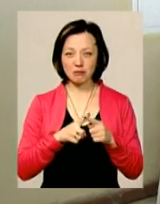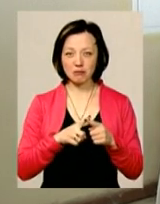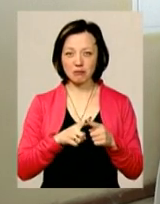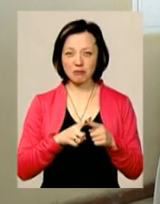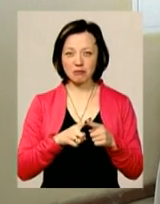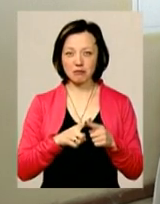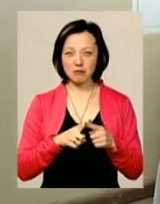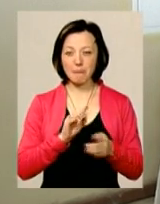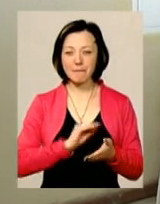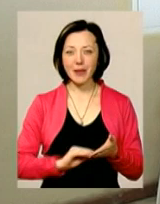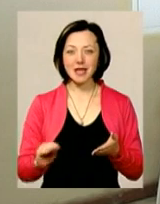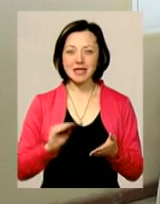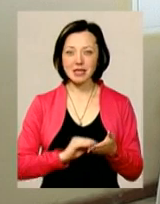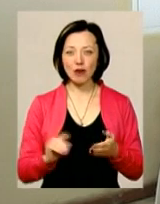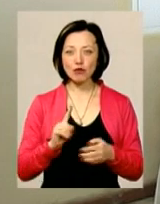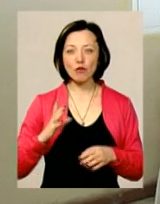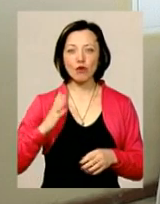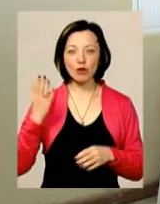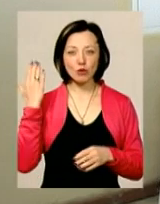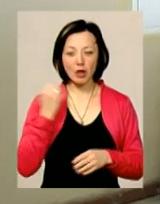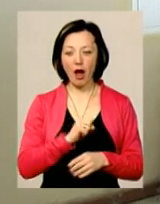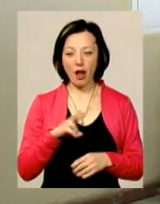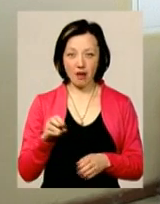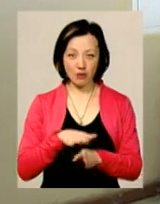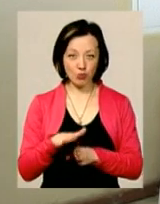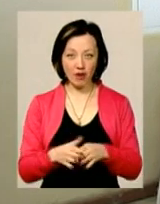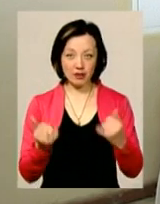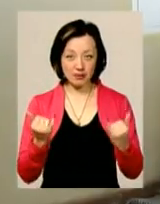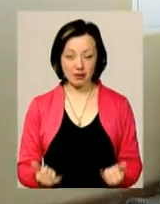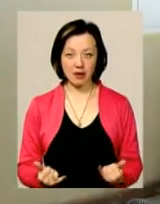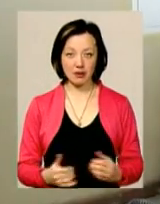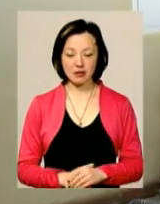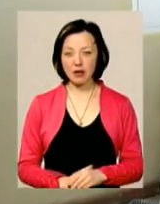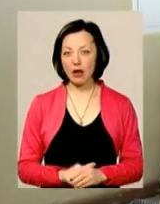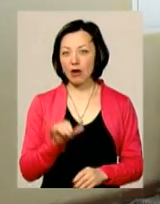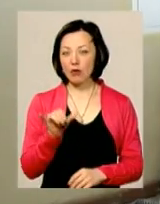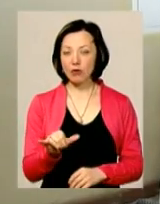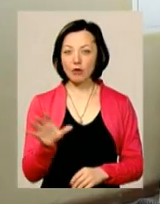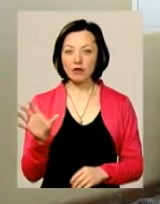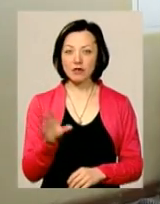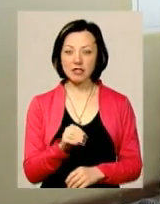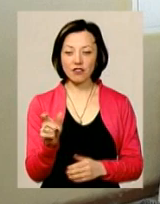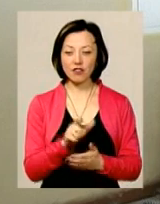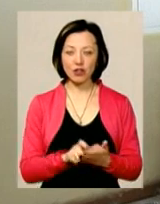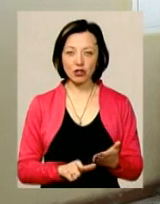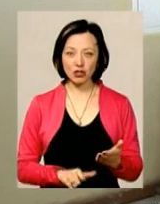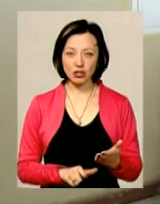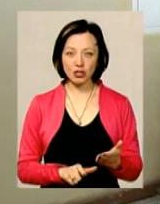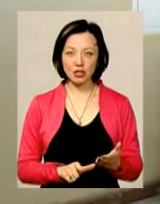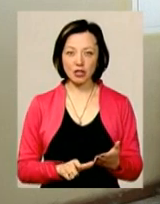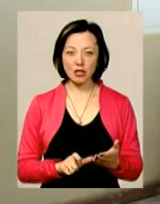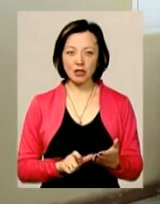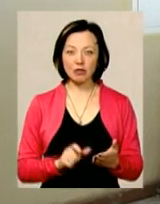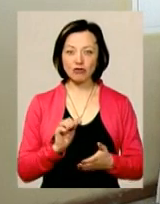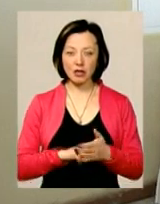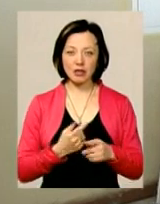писав те, що було тоді, але воно відбувається зараз. У нього практично всі такі вірші, через це мені